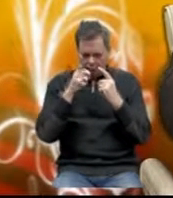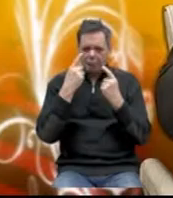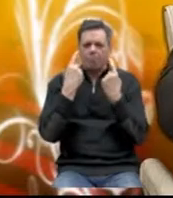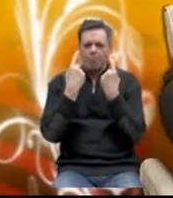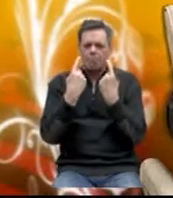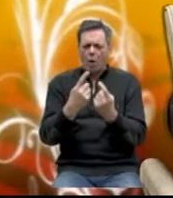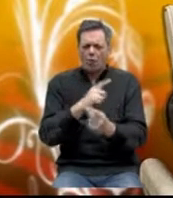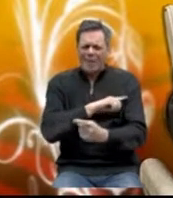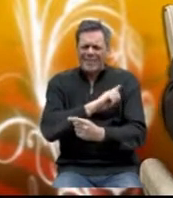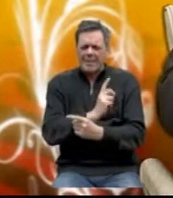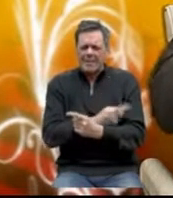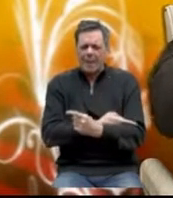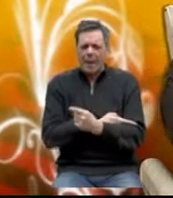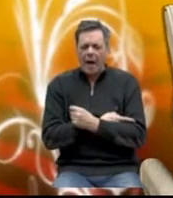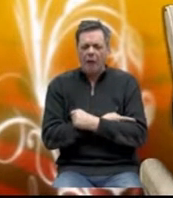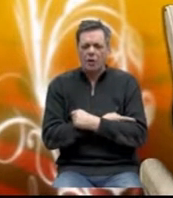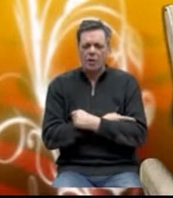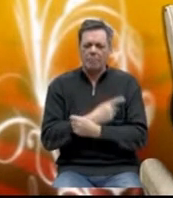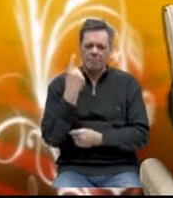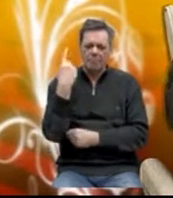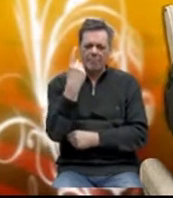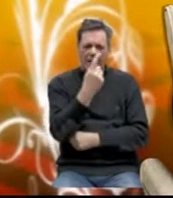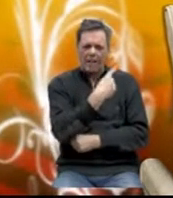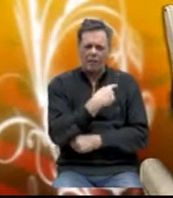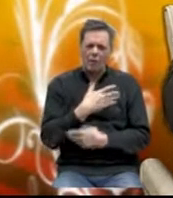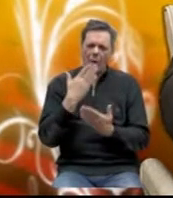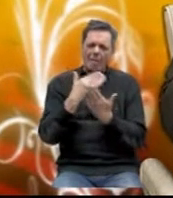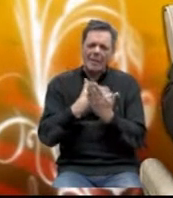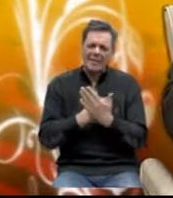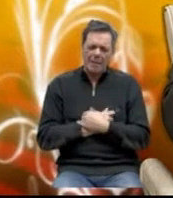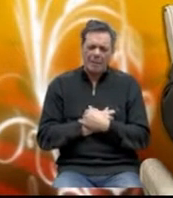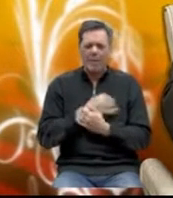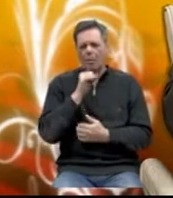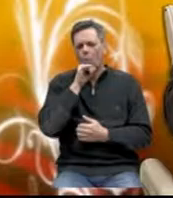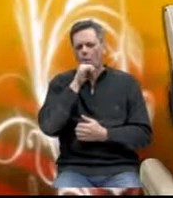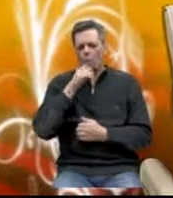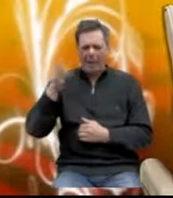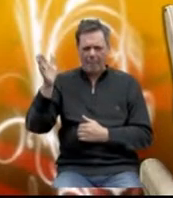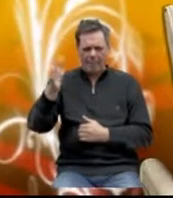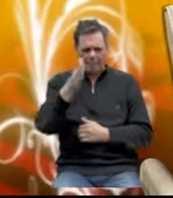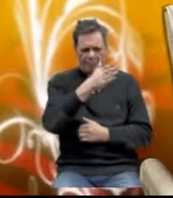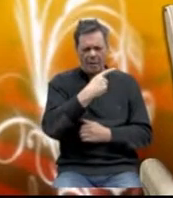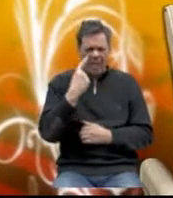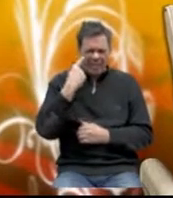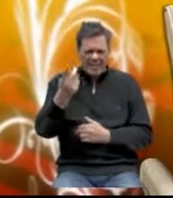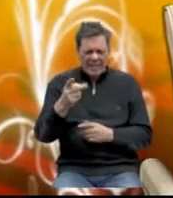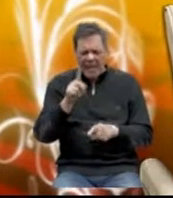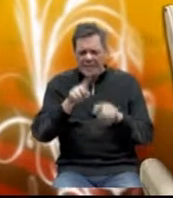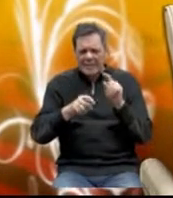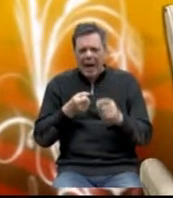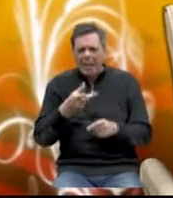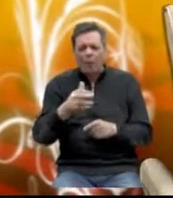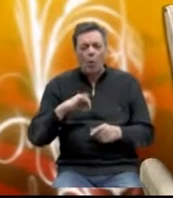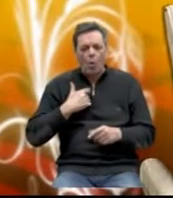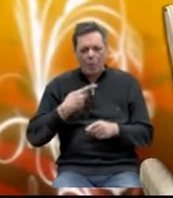vrlo snažni individualni principi po županijama. Točno se vidi da nekoliko godina nam